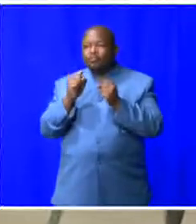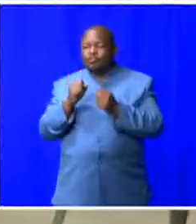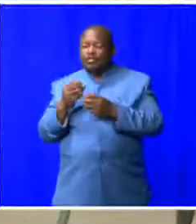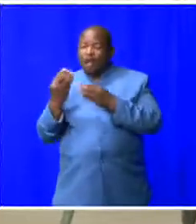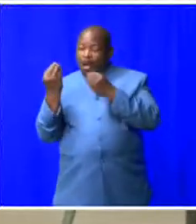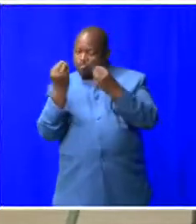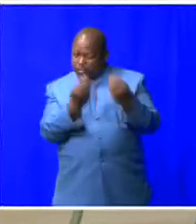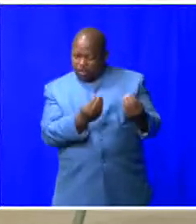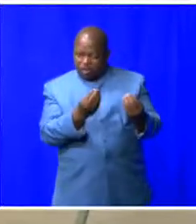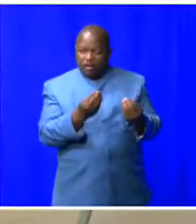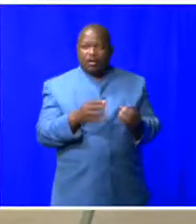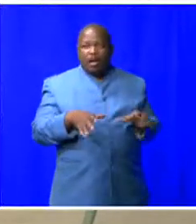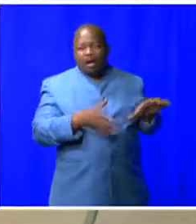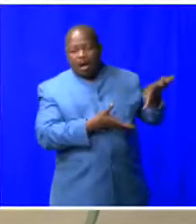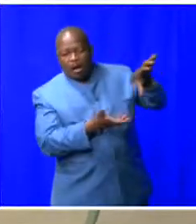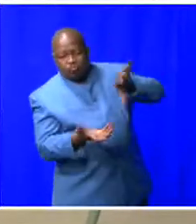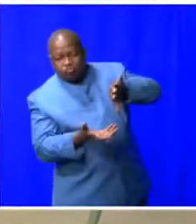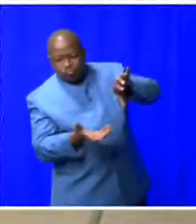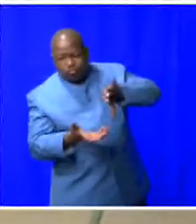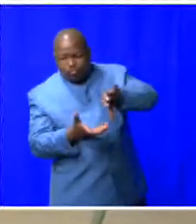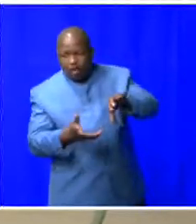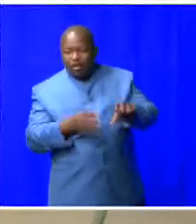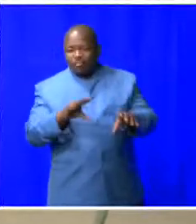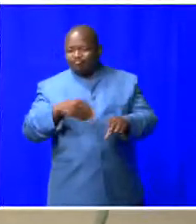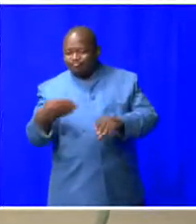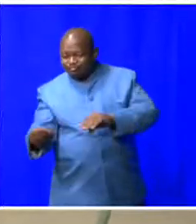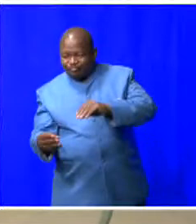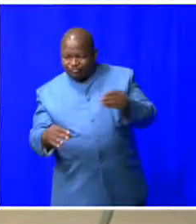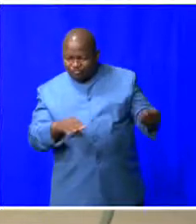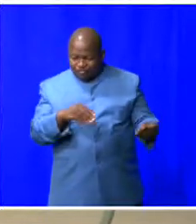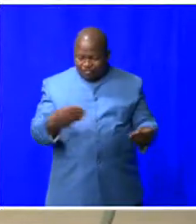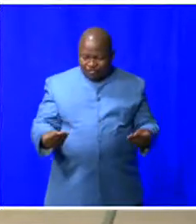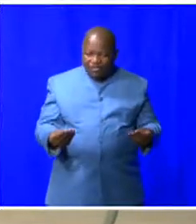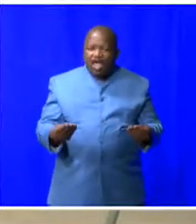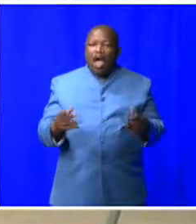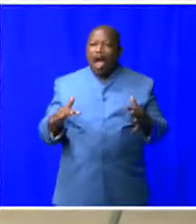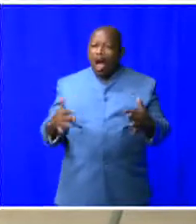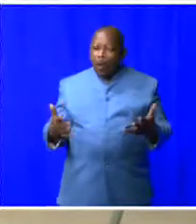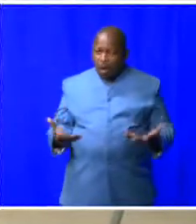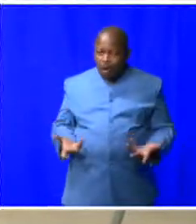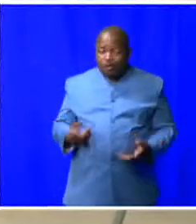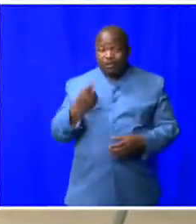Jessica Fisher nele process yalokucalwa kubalwa kwaso sigaba lesisilandzela.